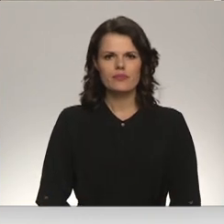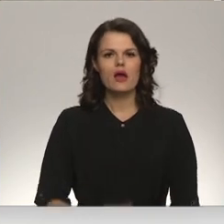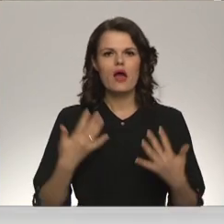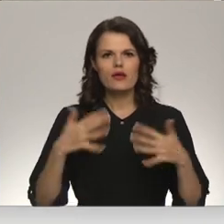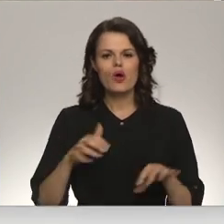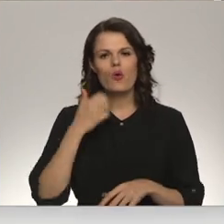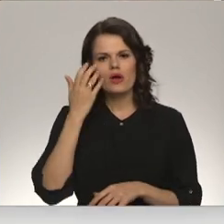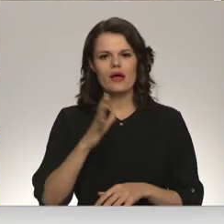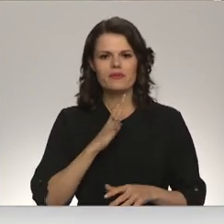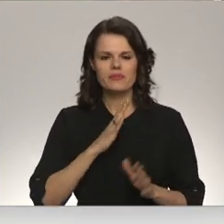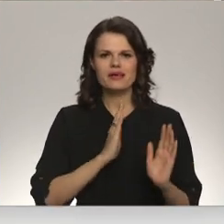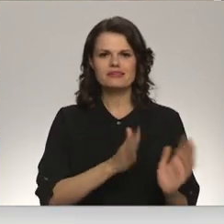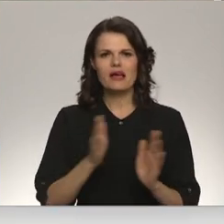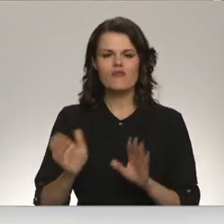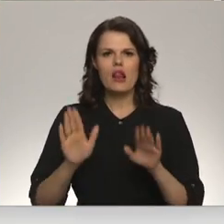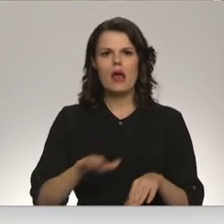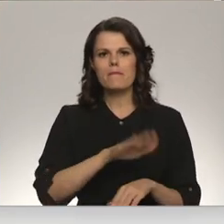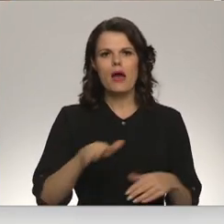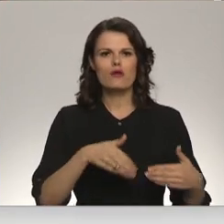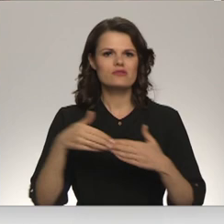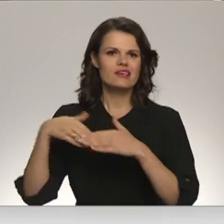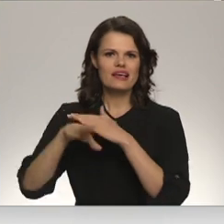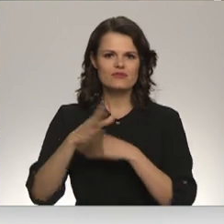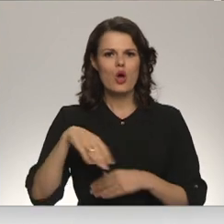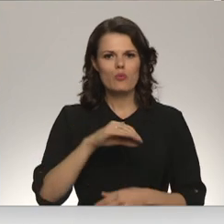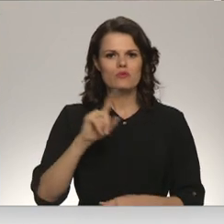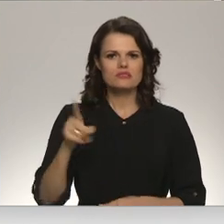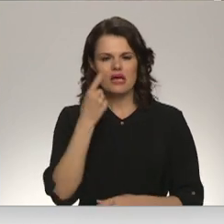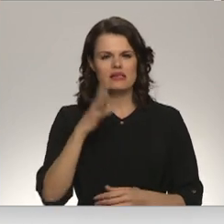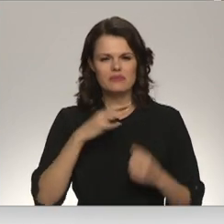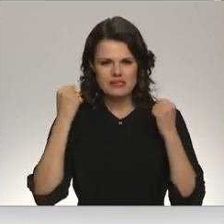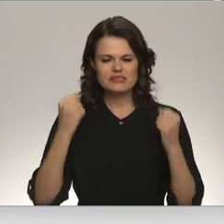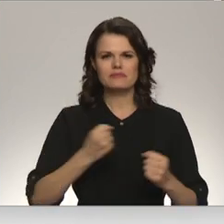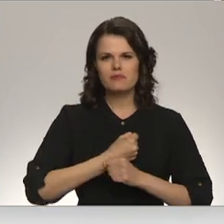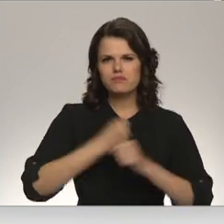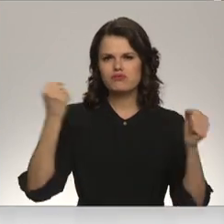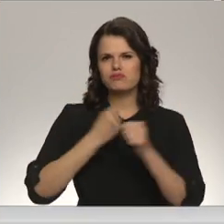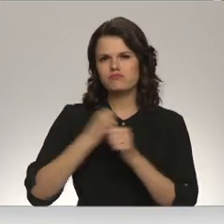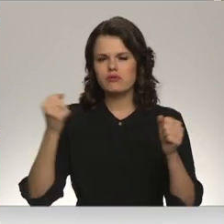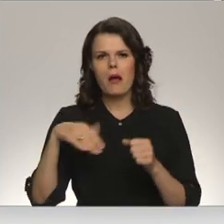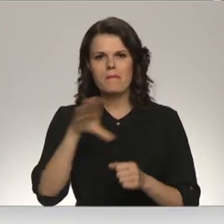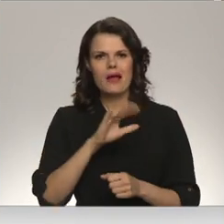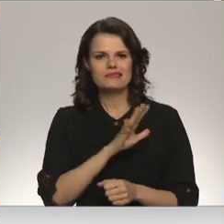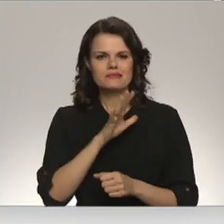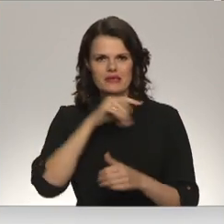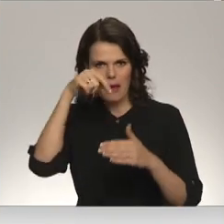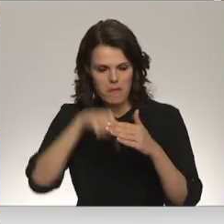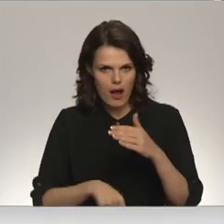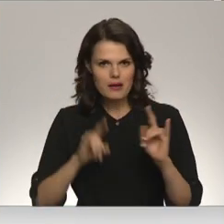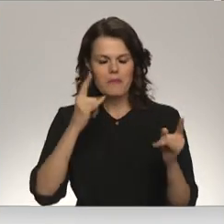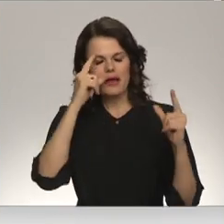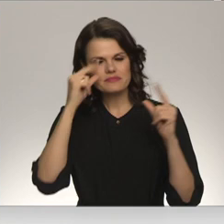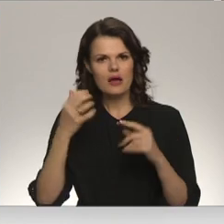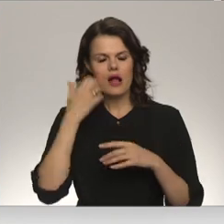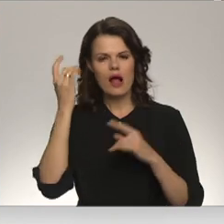Jau tad, kad notika sagatavošanās, lai bērnus izvestu, mums atkal bija spēcīgi sprādzieni. Mēs atkal bijām pagrabā bērnu ciemīga. Kad